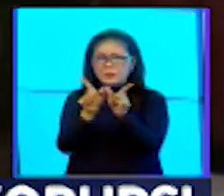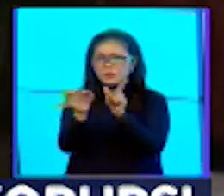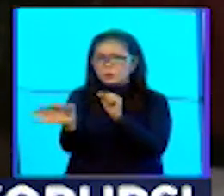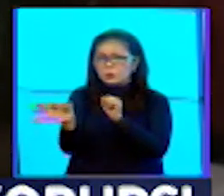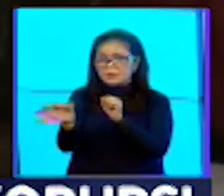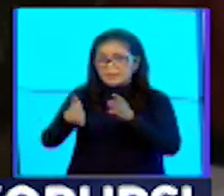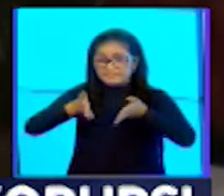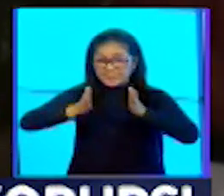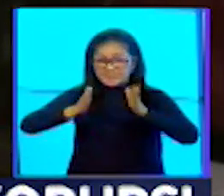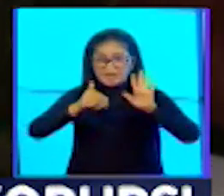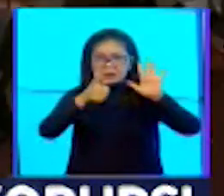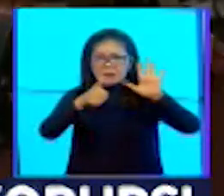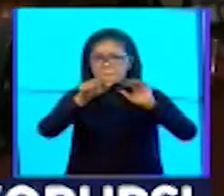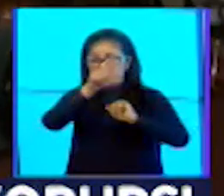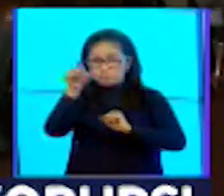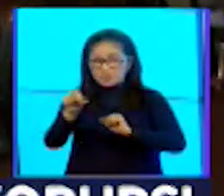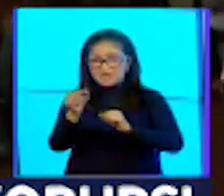Oktober 2020.